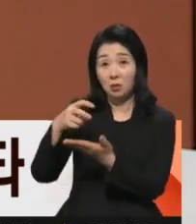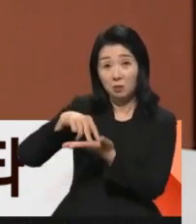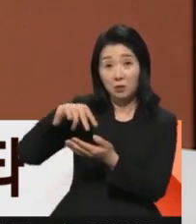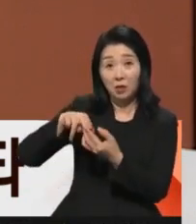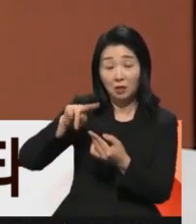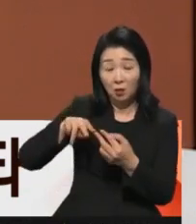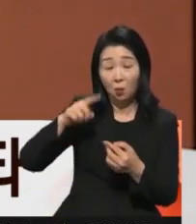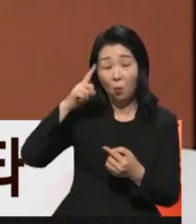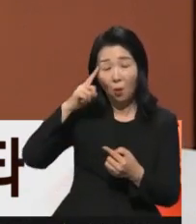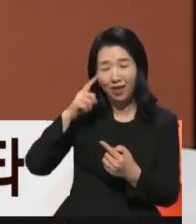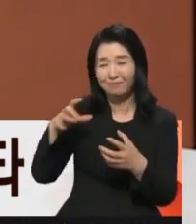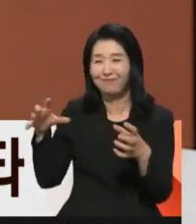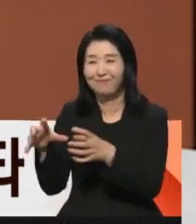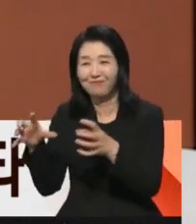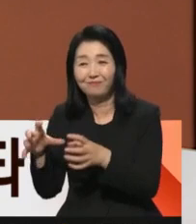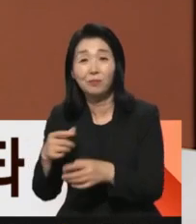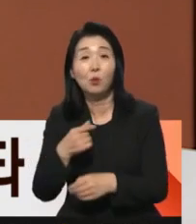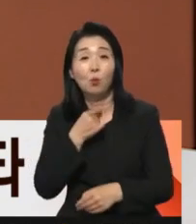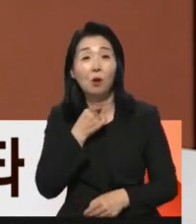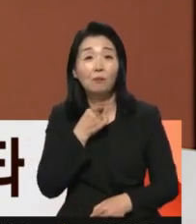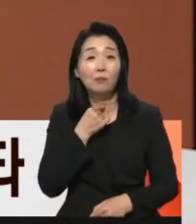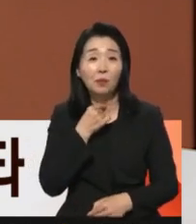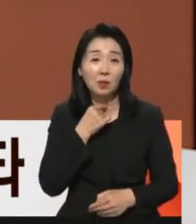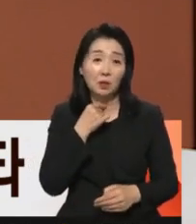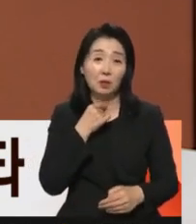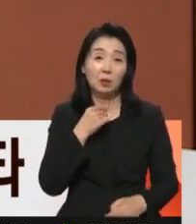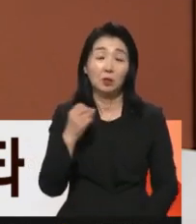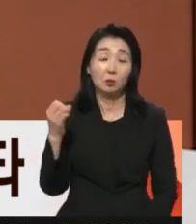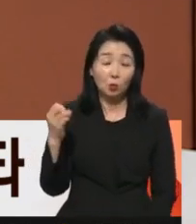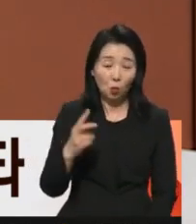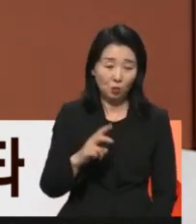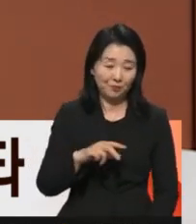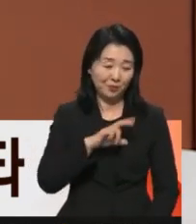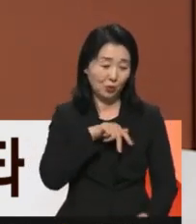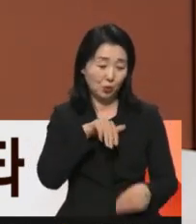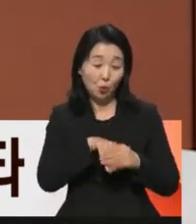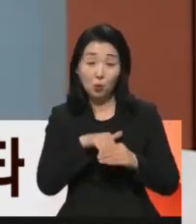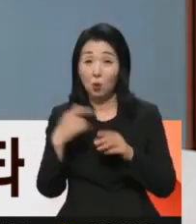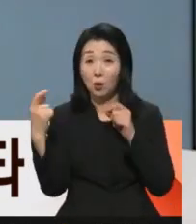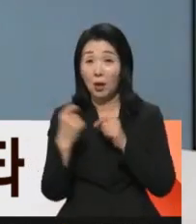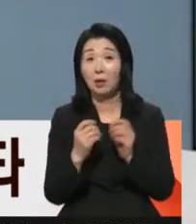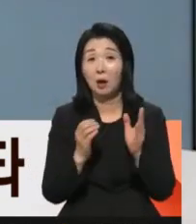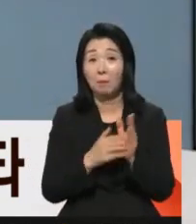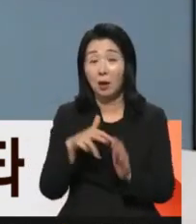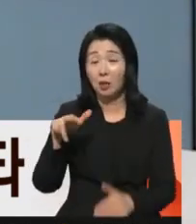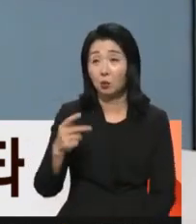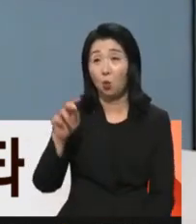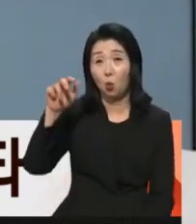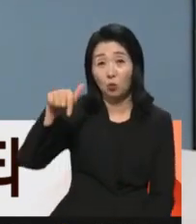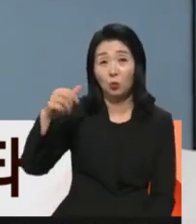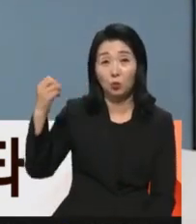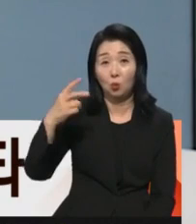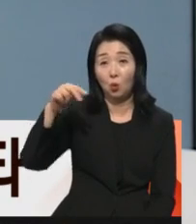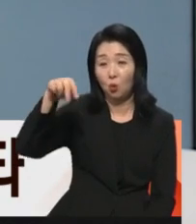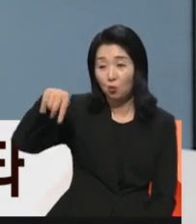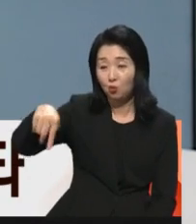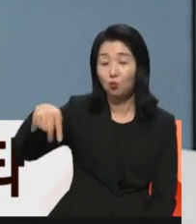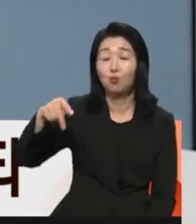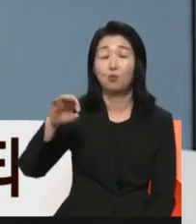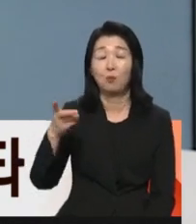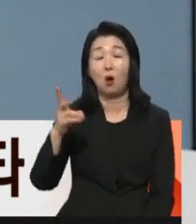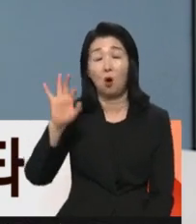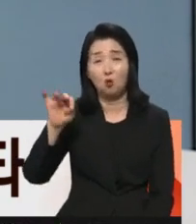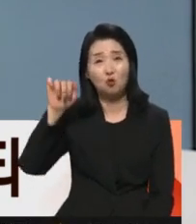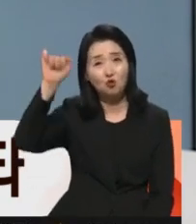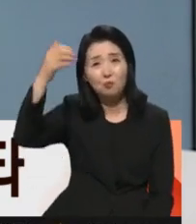지지층 결집에 나선 걸로 풀이가 됩니다. 또 정치권에서는 이제 총선을 앞둔 정치권에서는 조국 전 장관 또 우병우 전 수석의